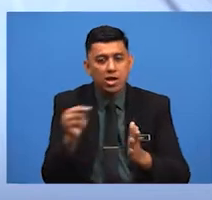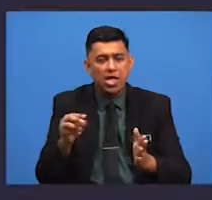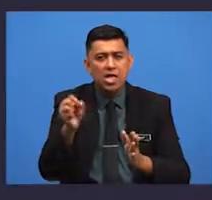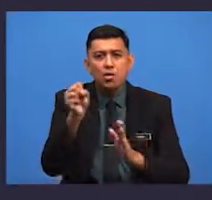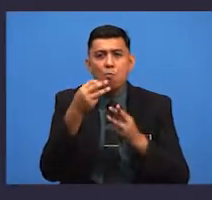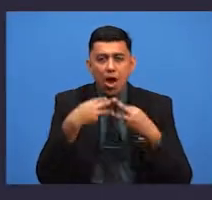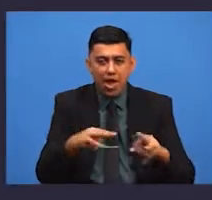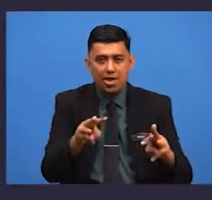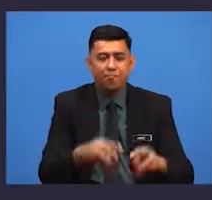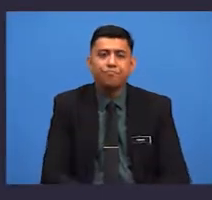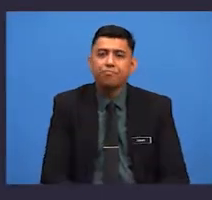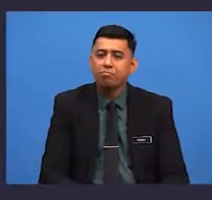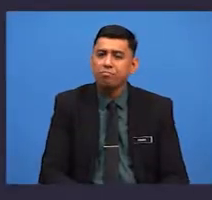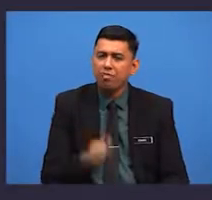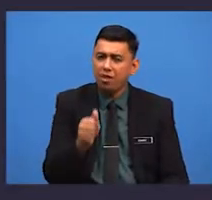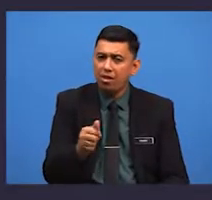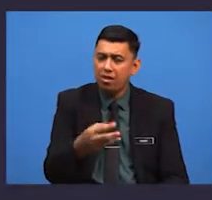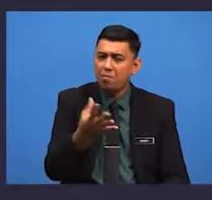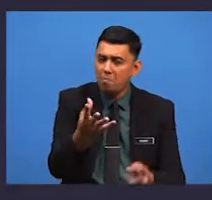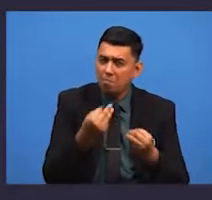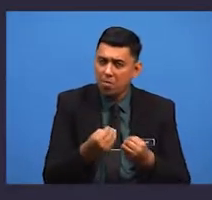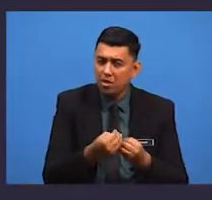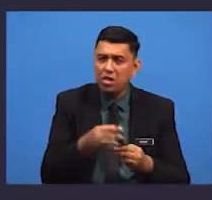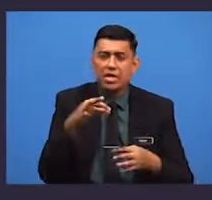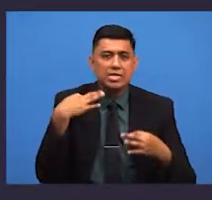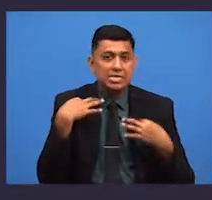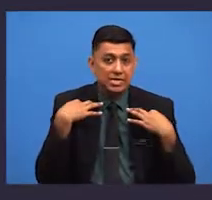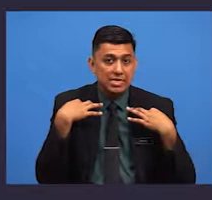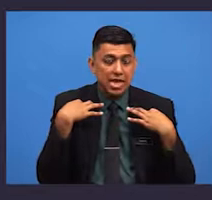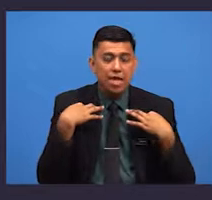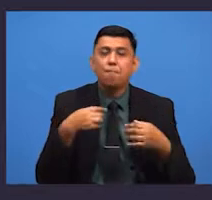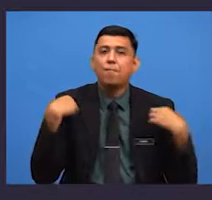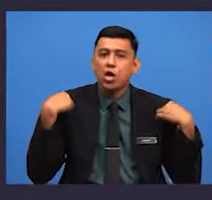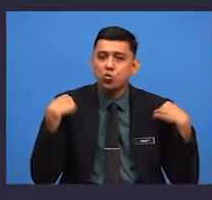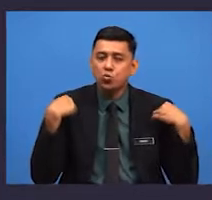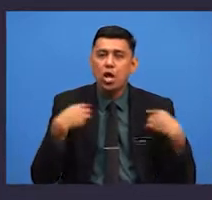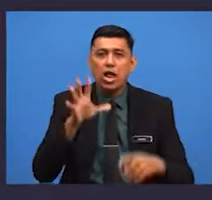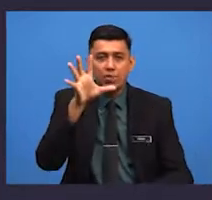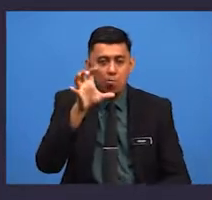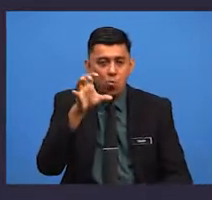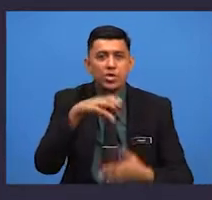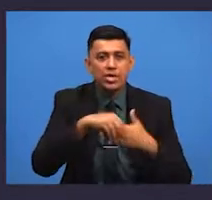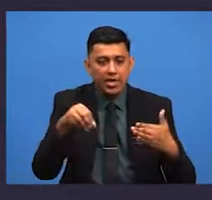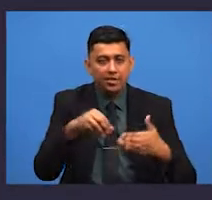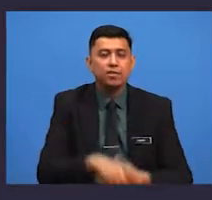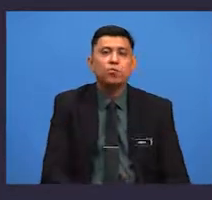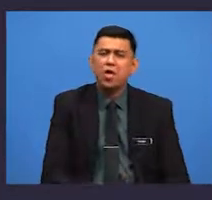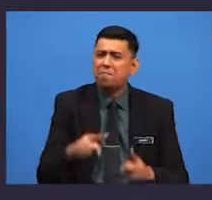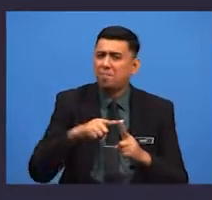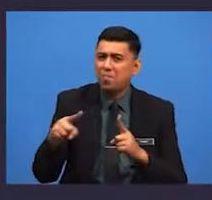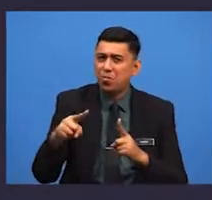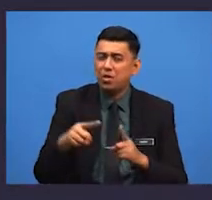while. Anda ingin membeli sehelai baju yang berharga RM50.